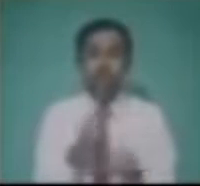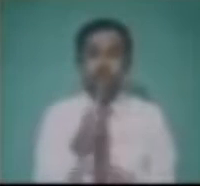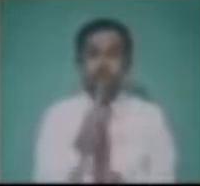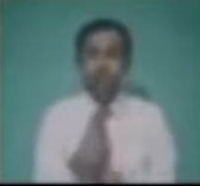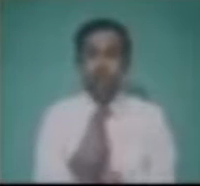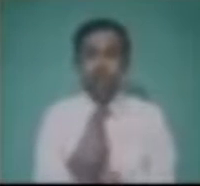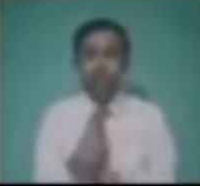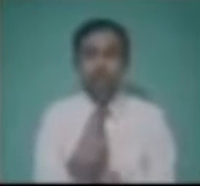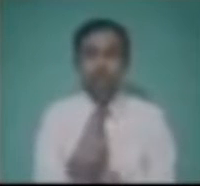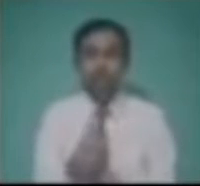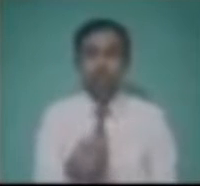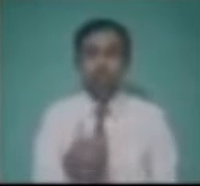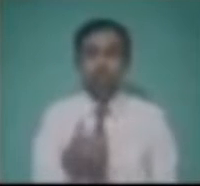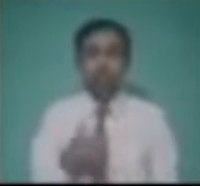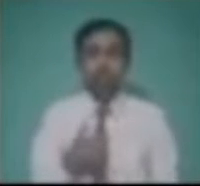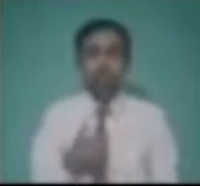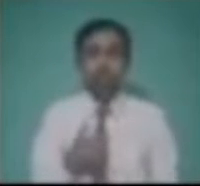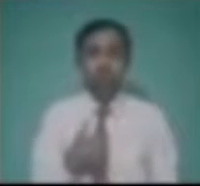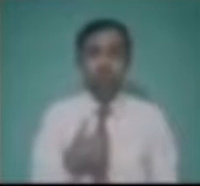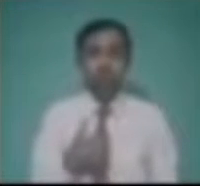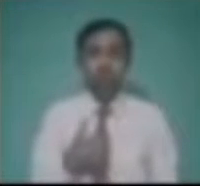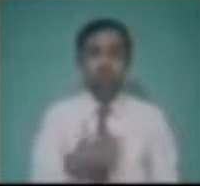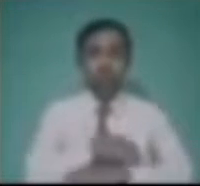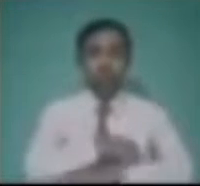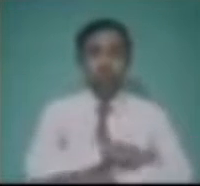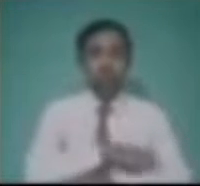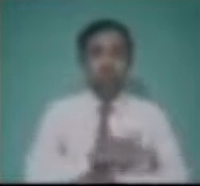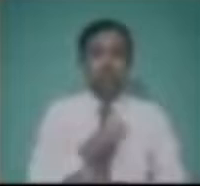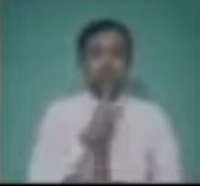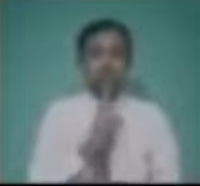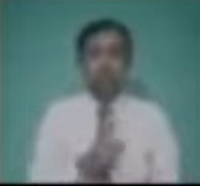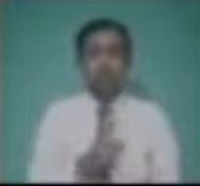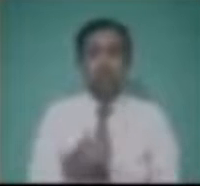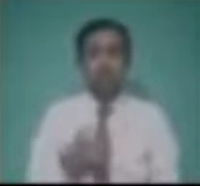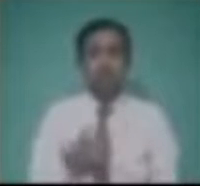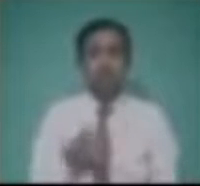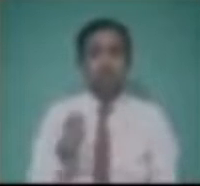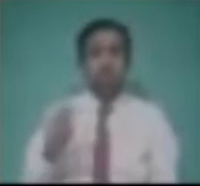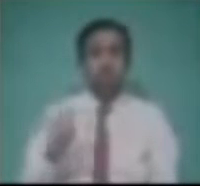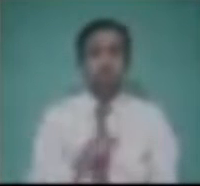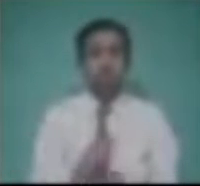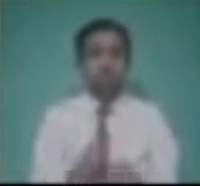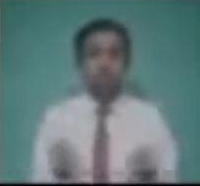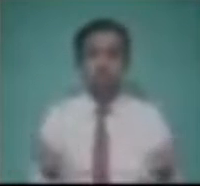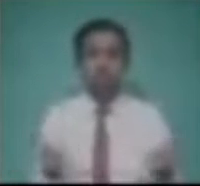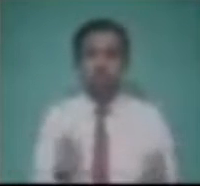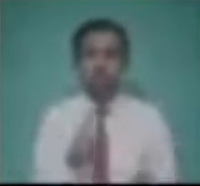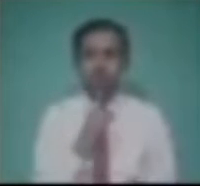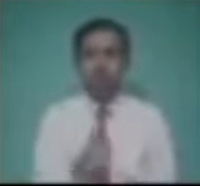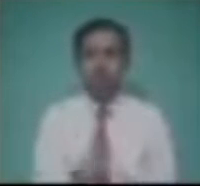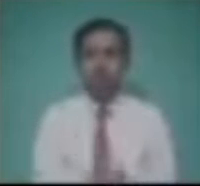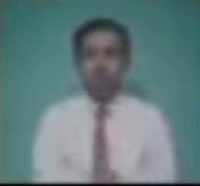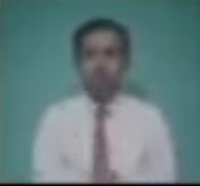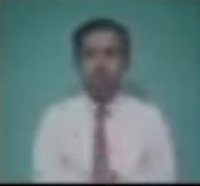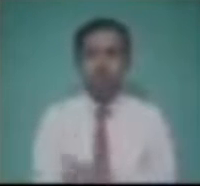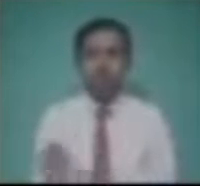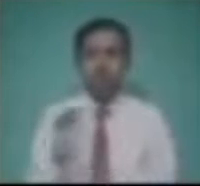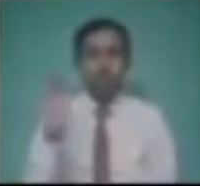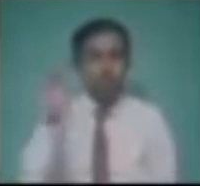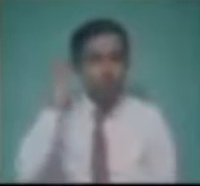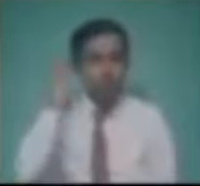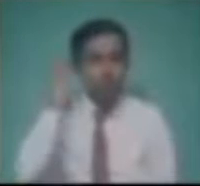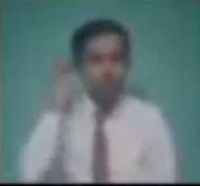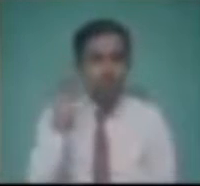කිව්වා වීරයෙක් වගේ මට මූණ බලාගෙන අත් දෙක මෙහෙම මැදගෙන කිව්වා මම වැටුප් ගන්නෙ නැහැ මේකෙන් කිව්වා. පස්සේ මං ඇහුවා